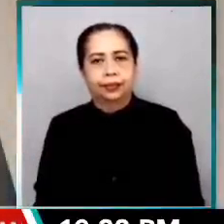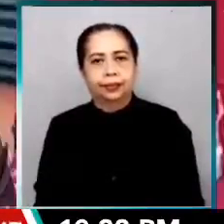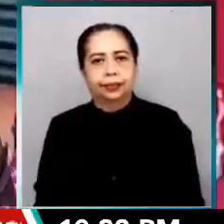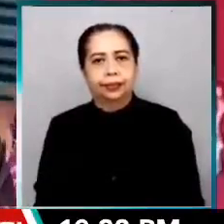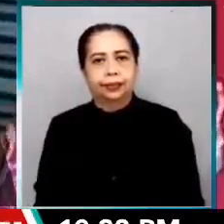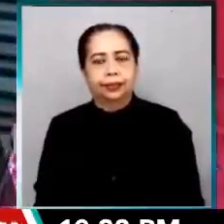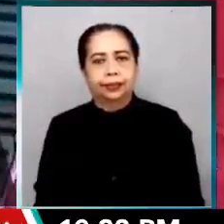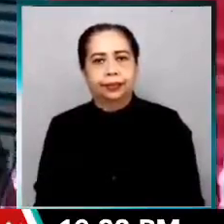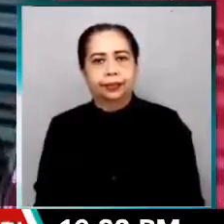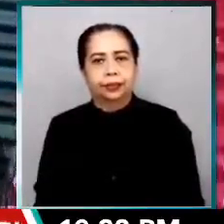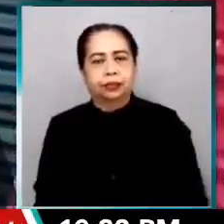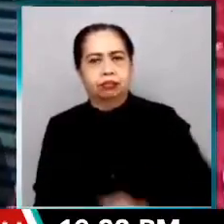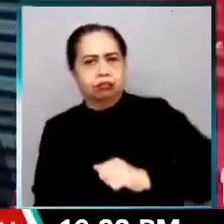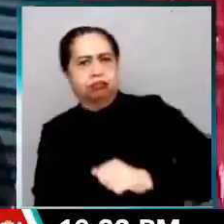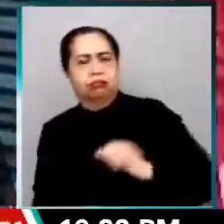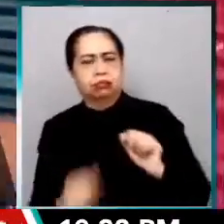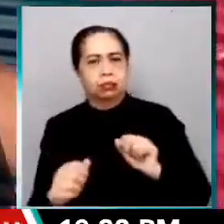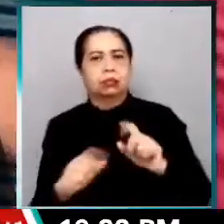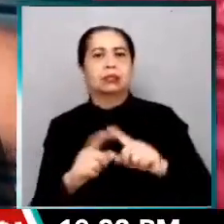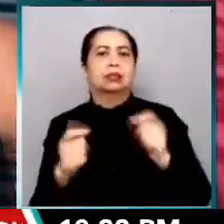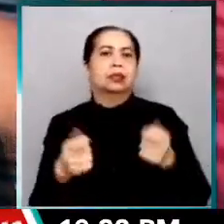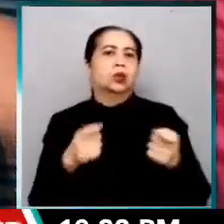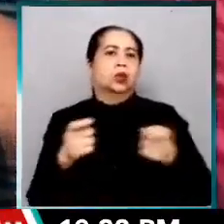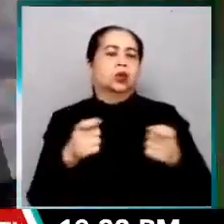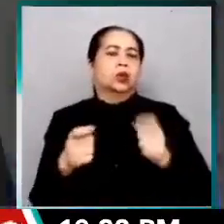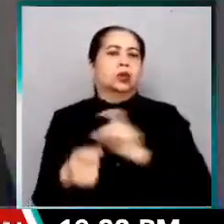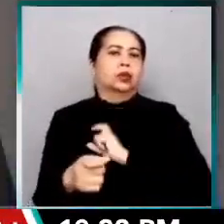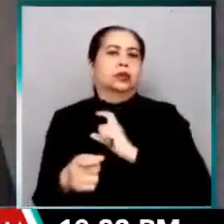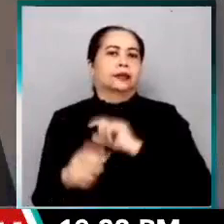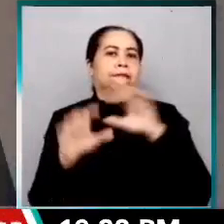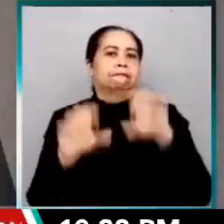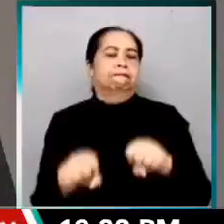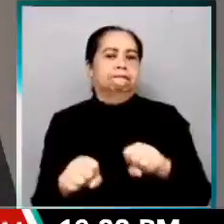Napumalag pa, pero agad ding nakontrol ng mga polis.